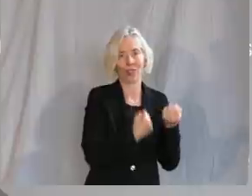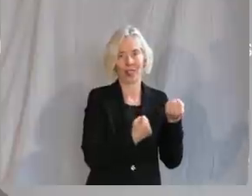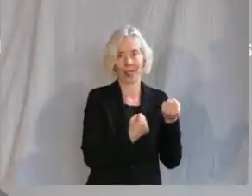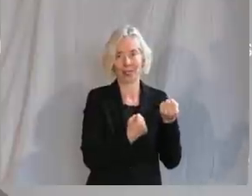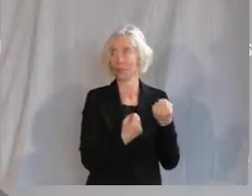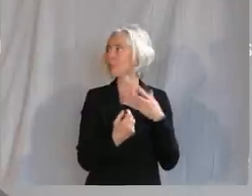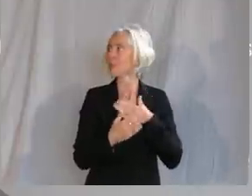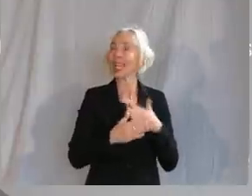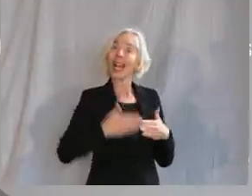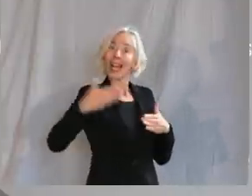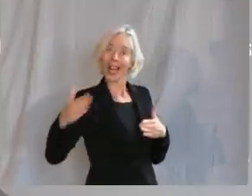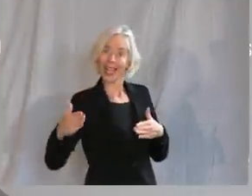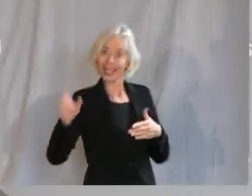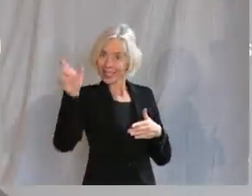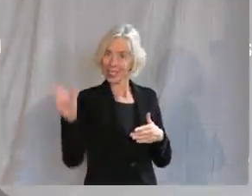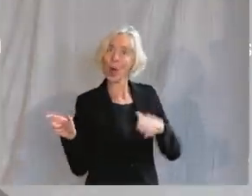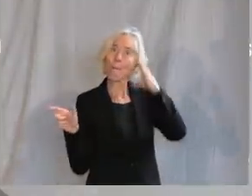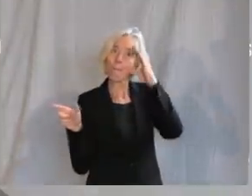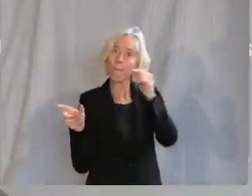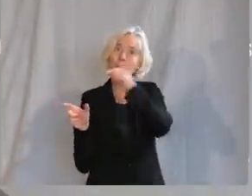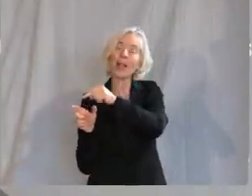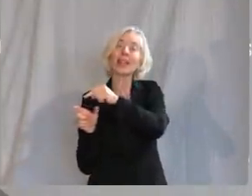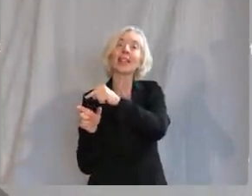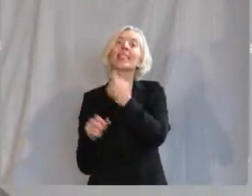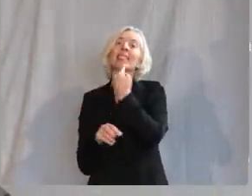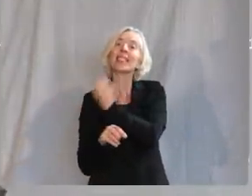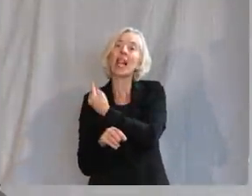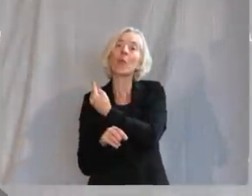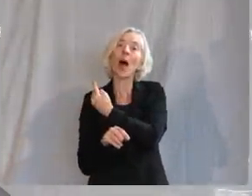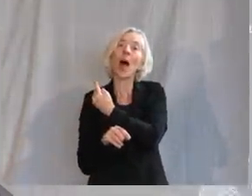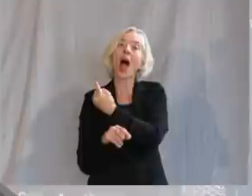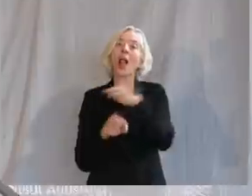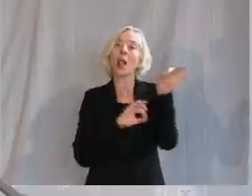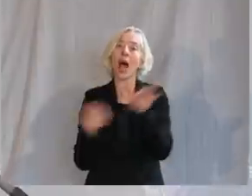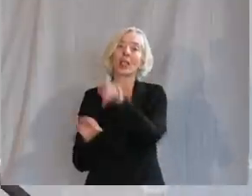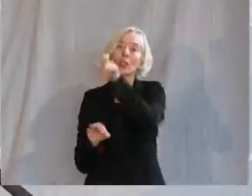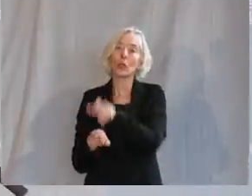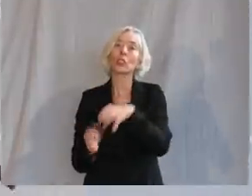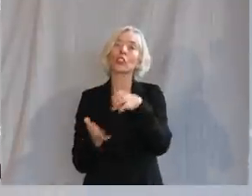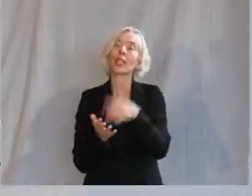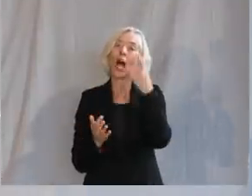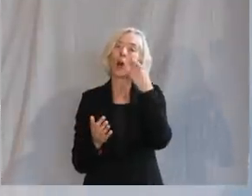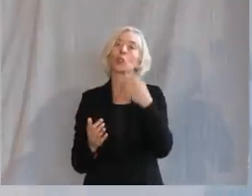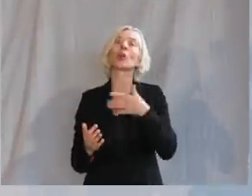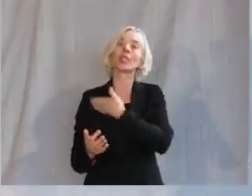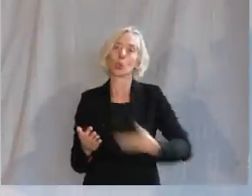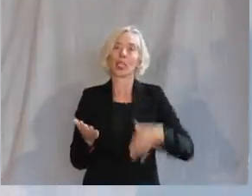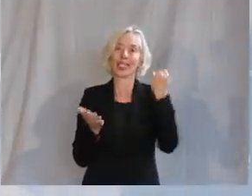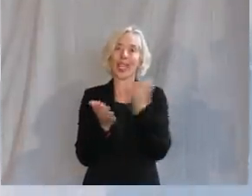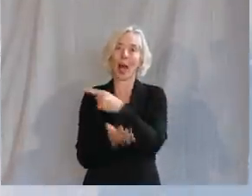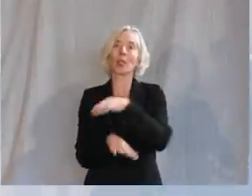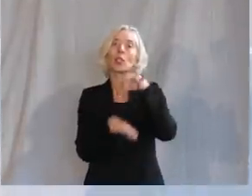Leiter unseres Gesundheitsamts, Herr Dr. Wiebmer, der ja momentan dort die Leitung innehat. Er wird jetzt dann gleich ein bisschen